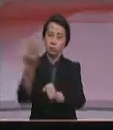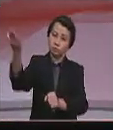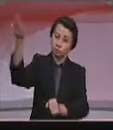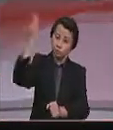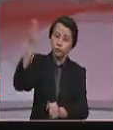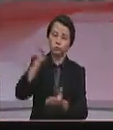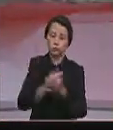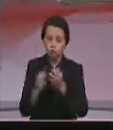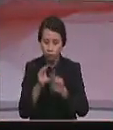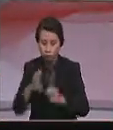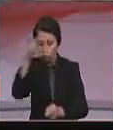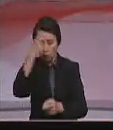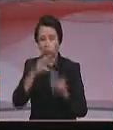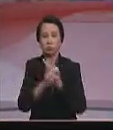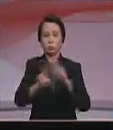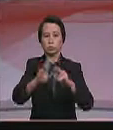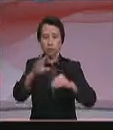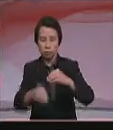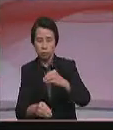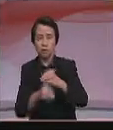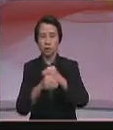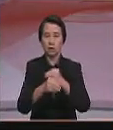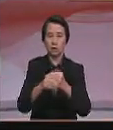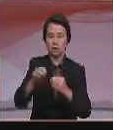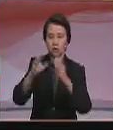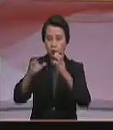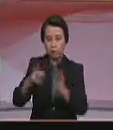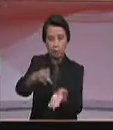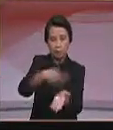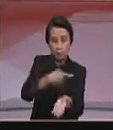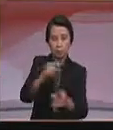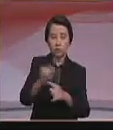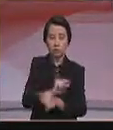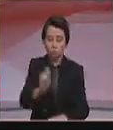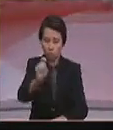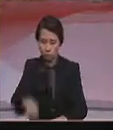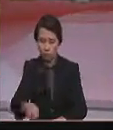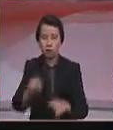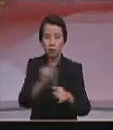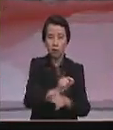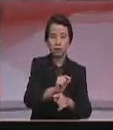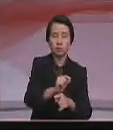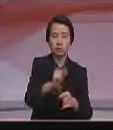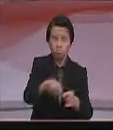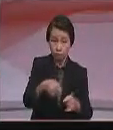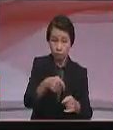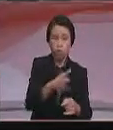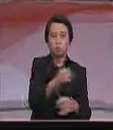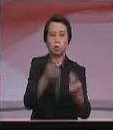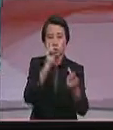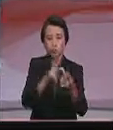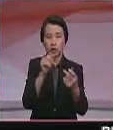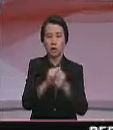Ia antara usaha kerajaan untuk menyediakan tambahan mod bayaran melalui penggunaan kad debit dan kad kredit selain sesuai